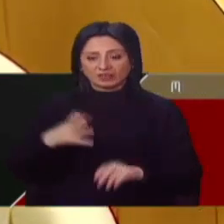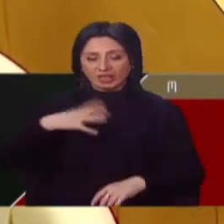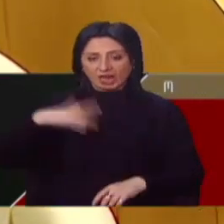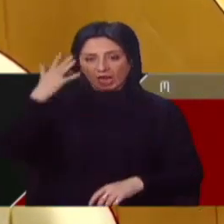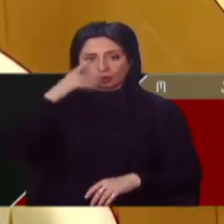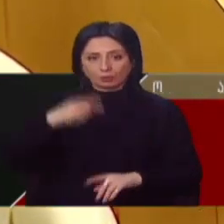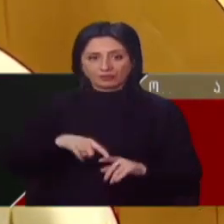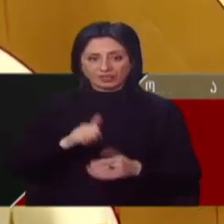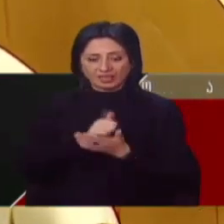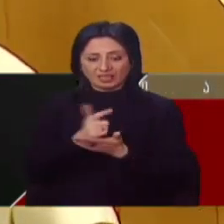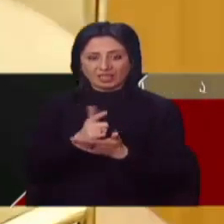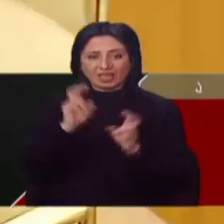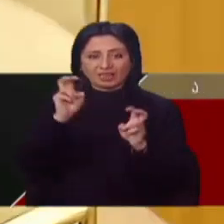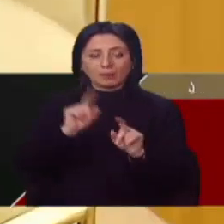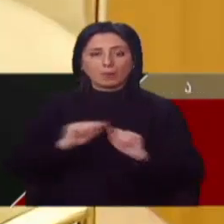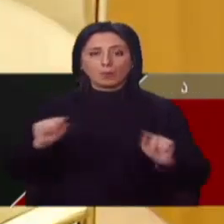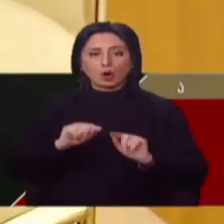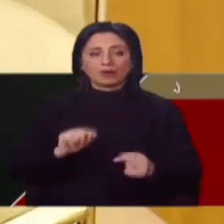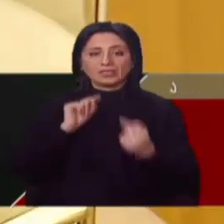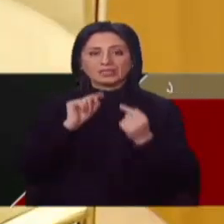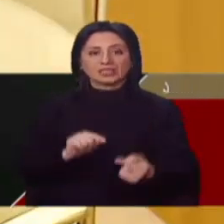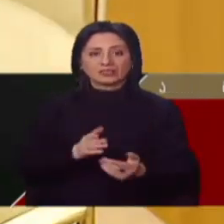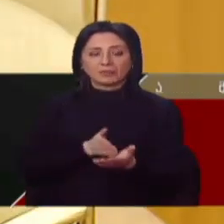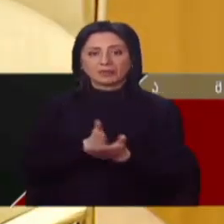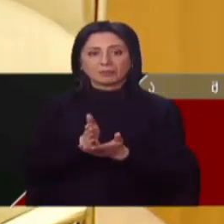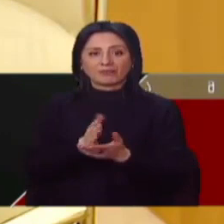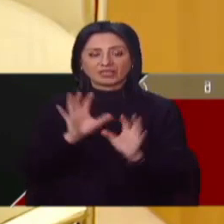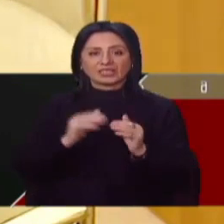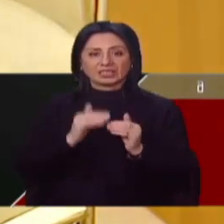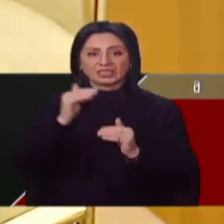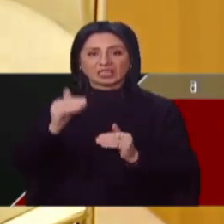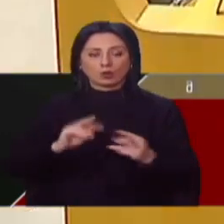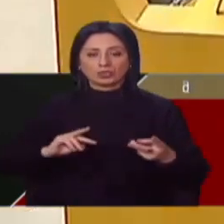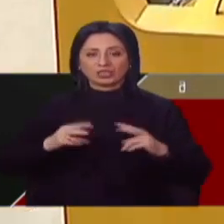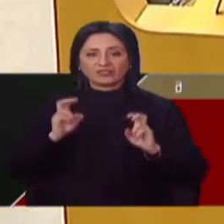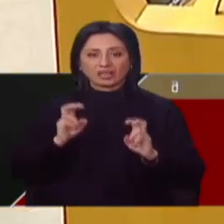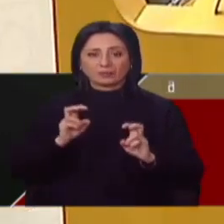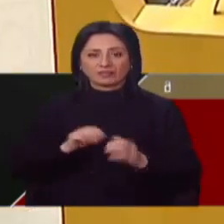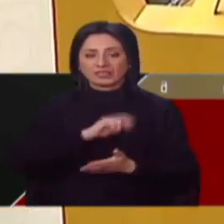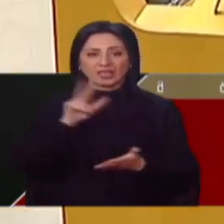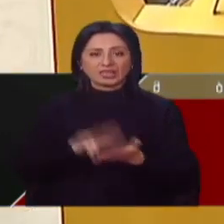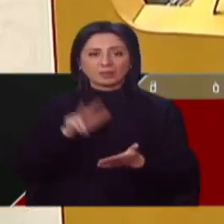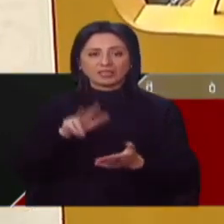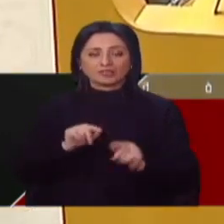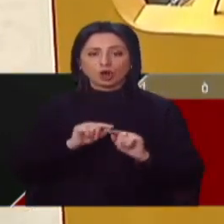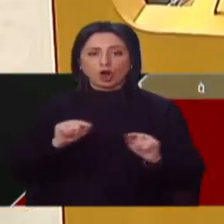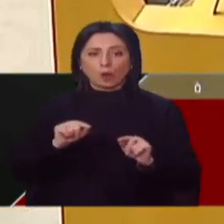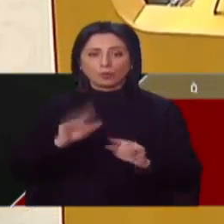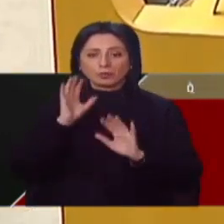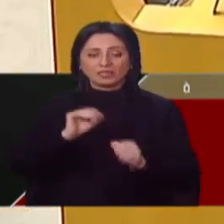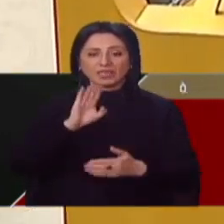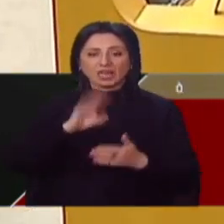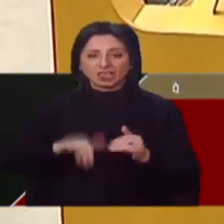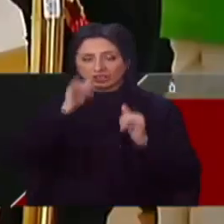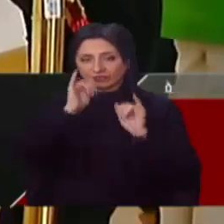ქართული ოცნება LGBT თემის პროპაგანდის წინააღმდეგ მიმართული საკონსტიტუციო ცვლილებების დამტკიცებას ოპოზიციის